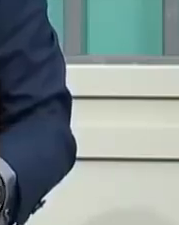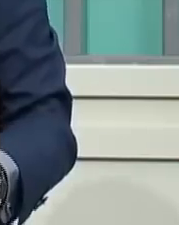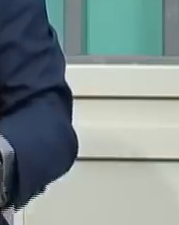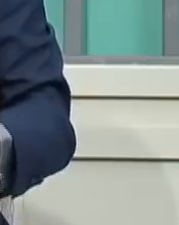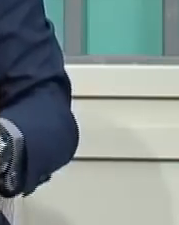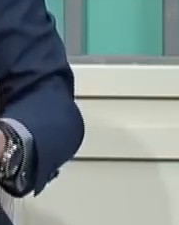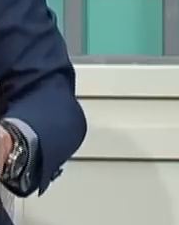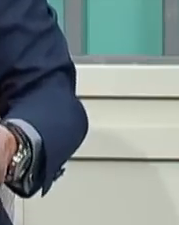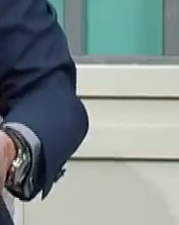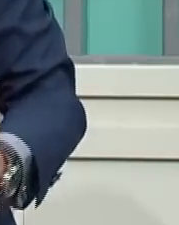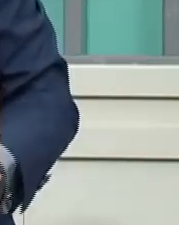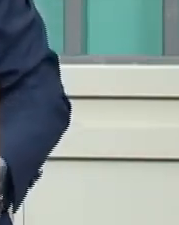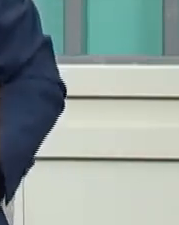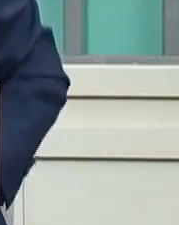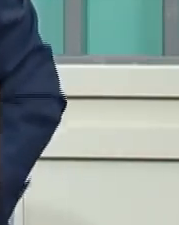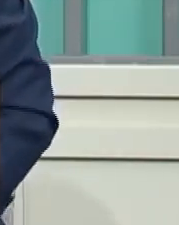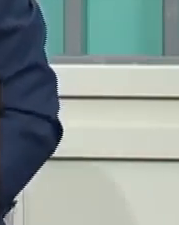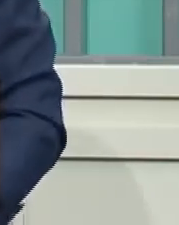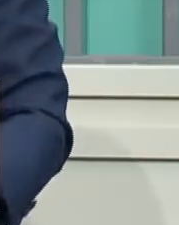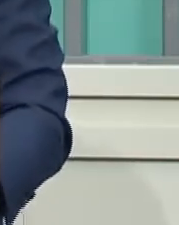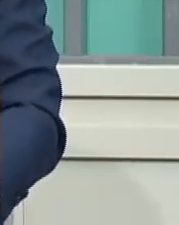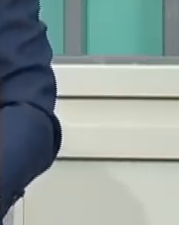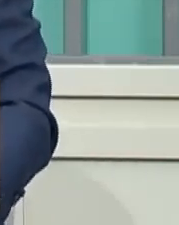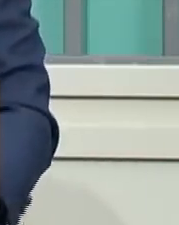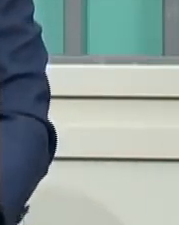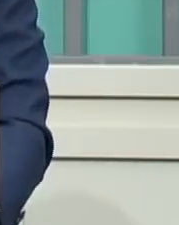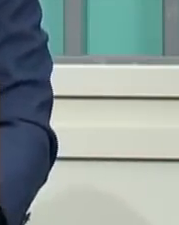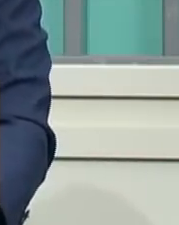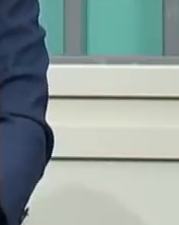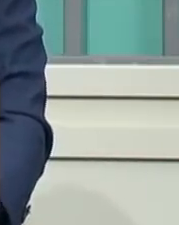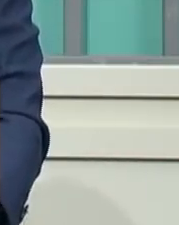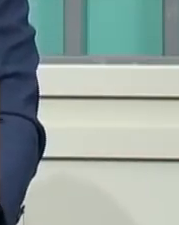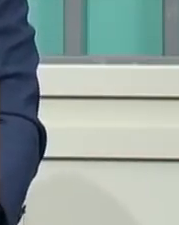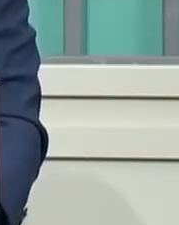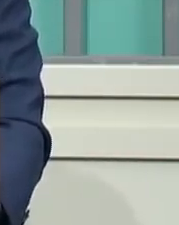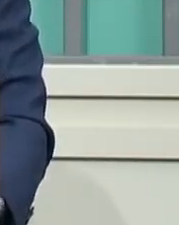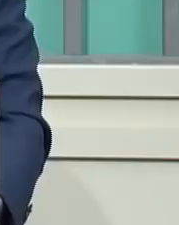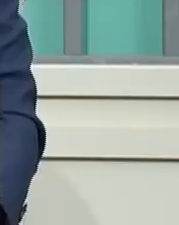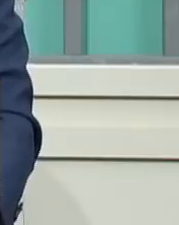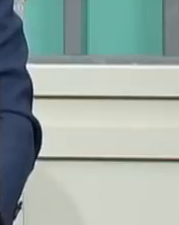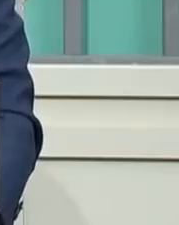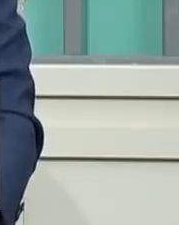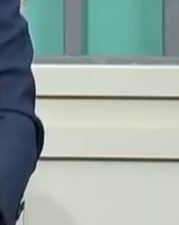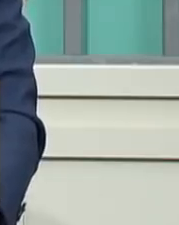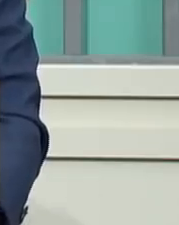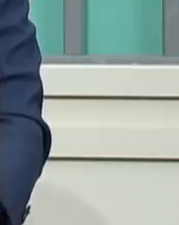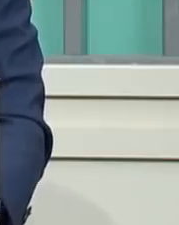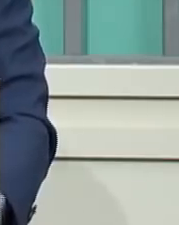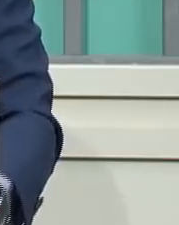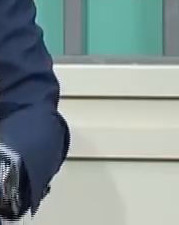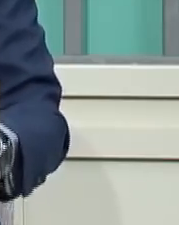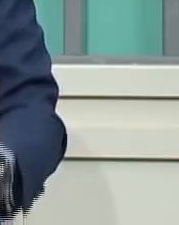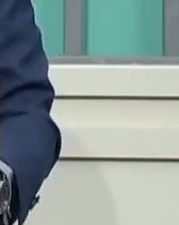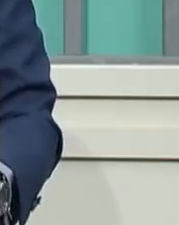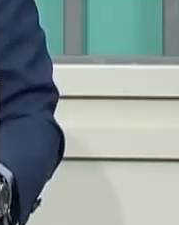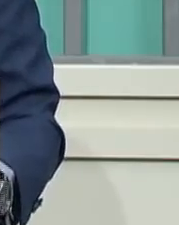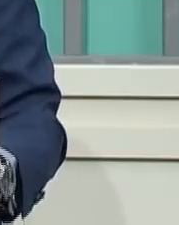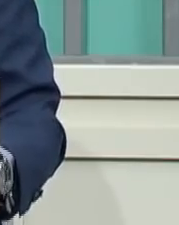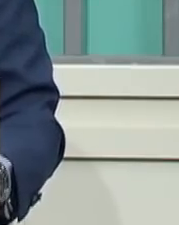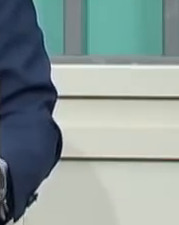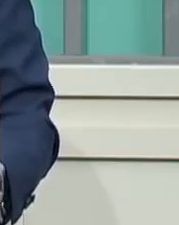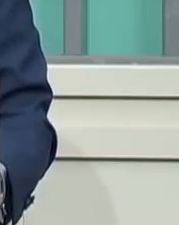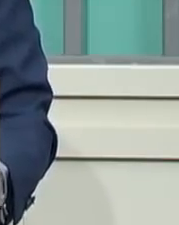언젠가 지나갑니다. 지나갈 것이고. 네. 그리고 아까도 말씀하셨잖아요. 사탄이 뭔가를 무너뜨리려고 한국교회 무너뜨리려고 했던 일, 전